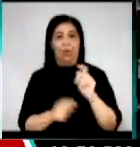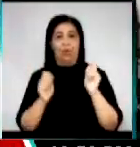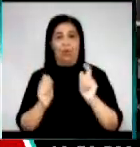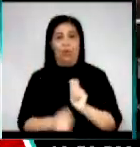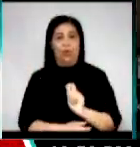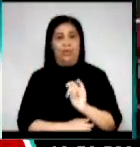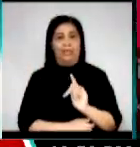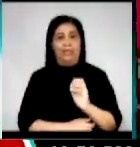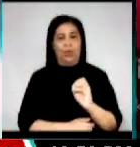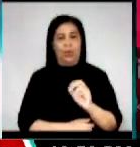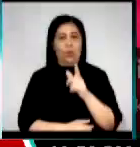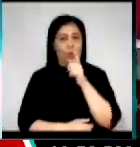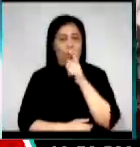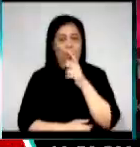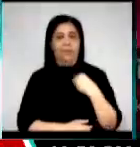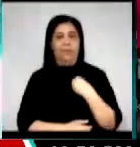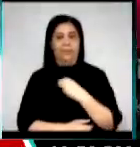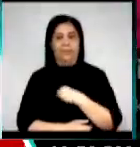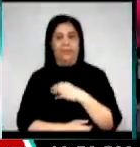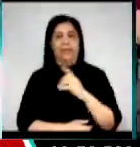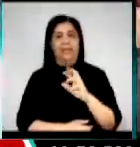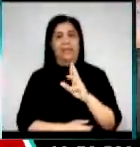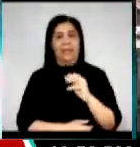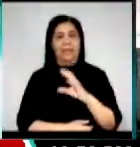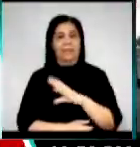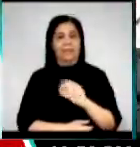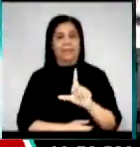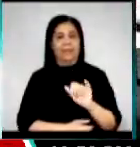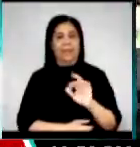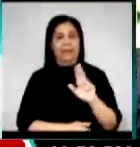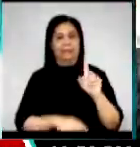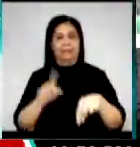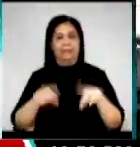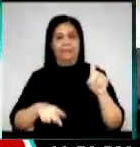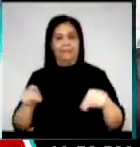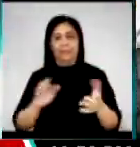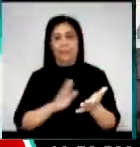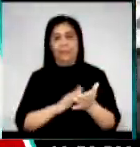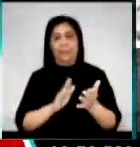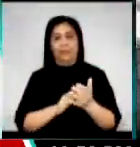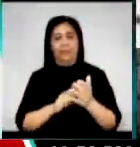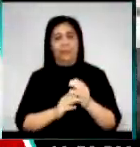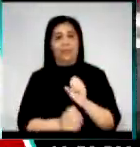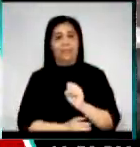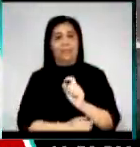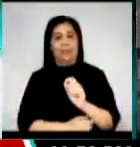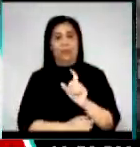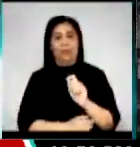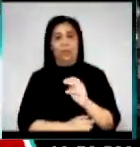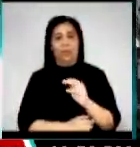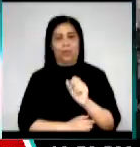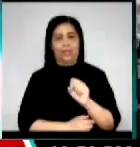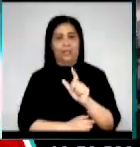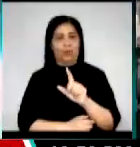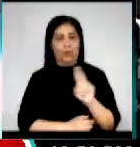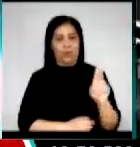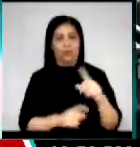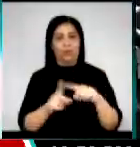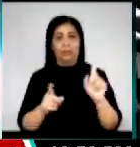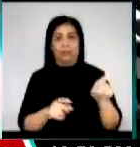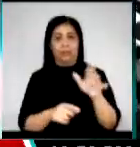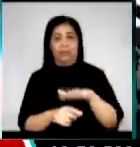bibong miyembro ng Drum and Lyre Corps mula sa iba't ibang eskwelahan sa Santo Tomas, La Union. Ang kanilang mga